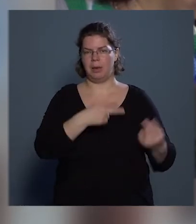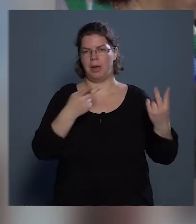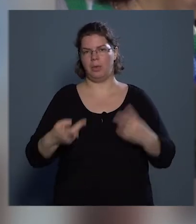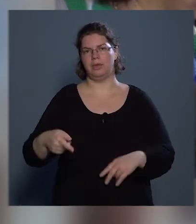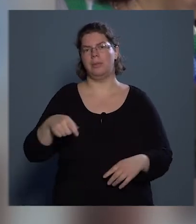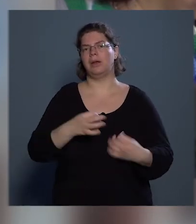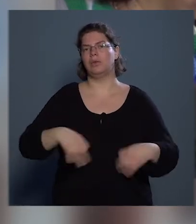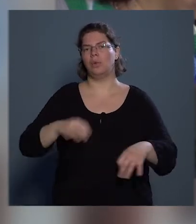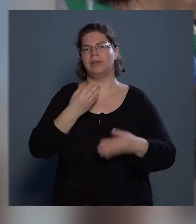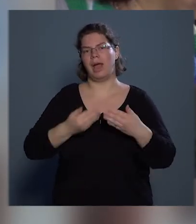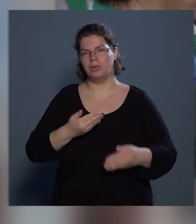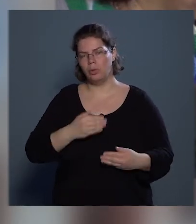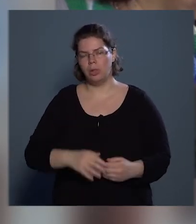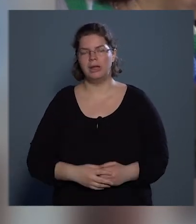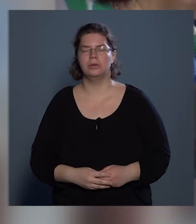országgyűlés, a